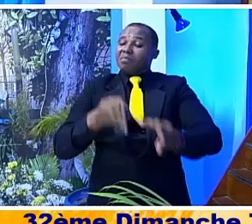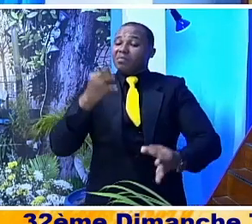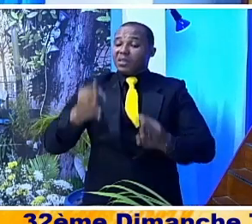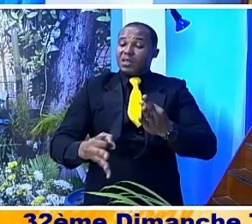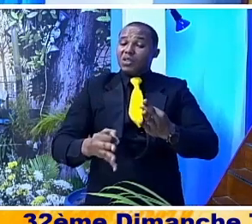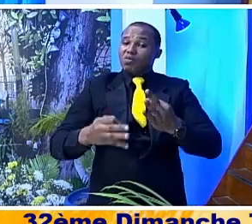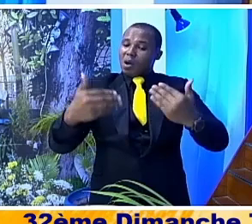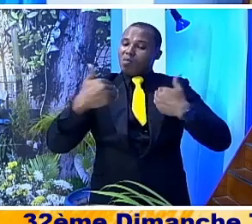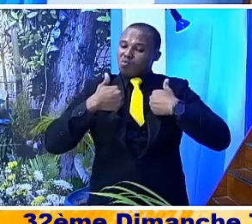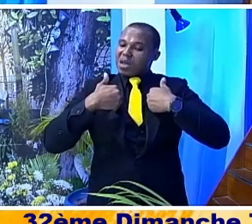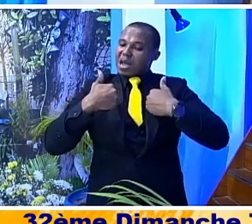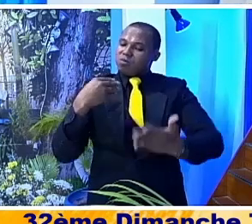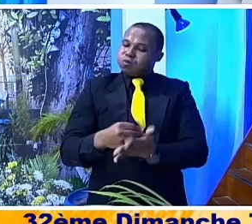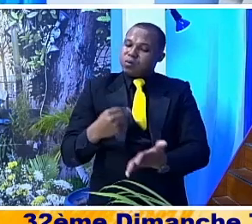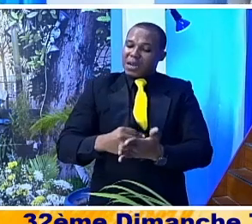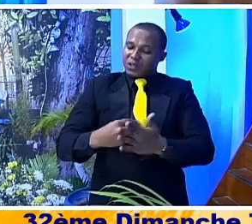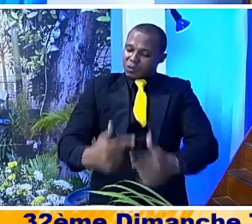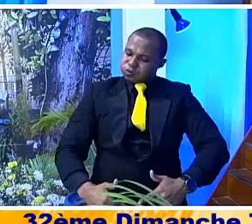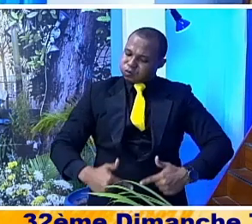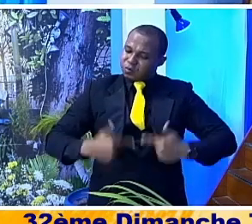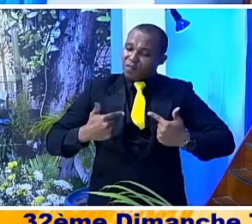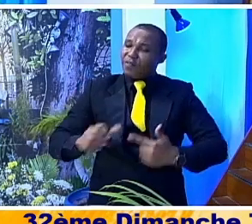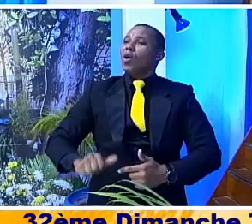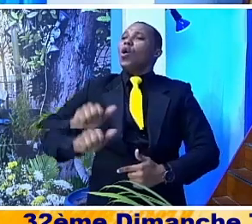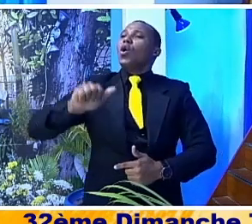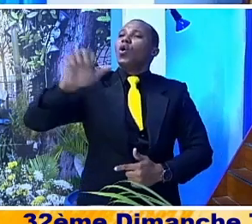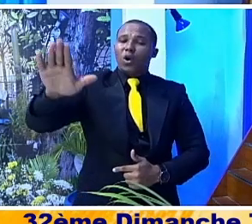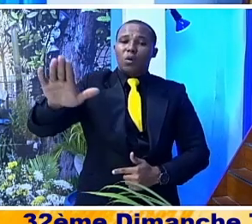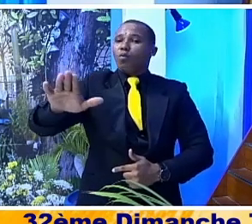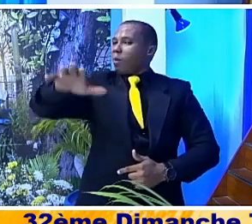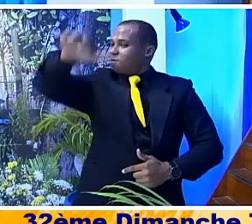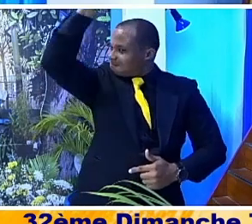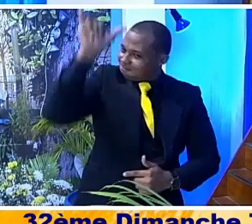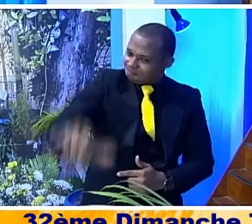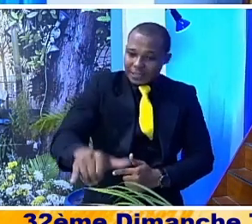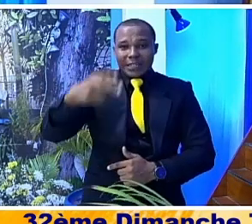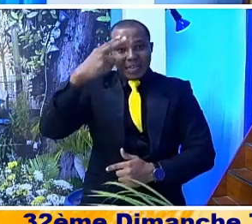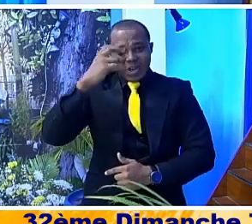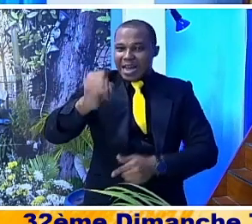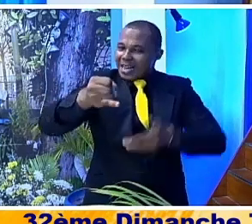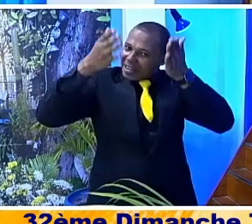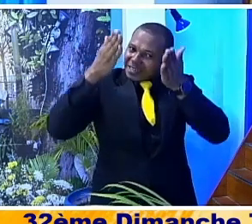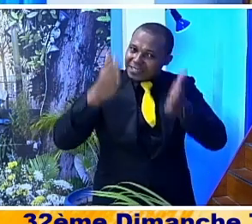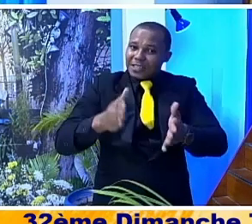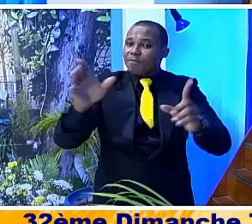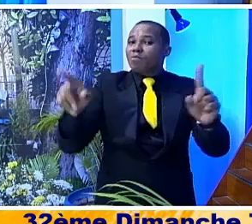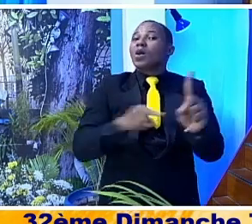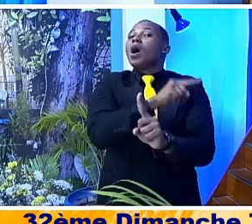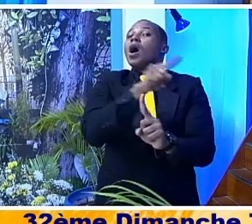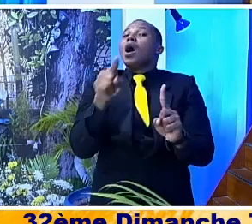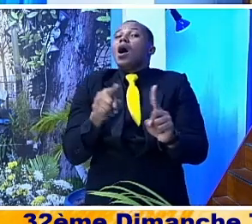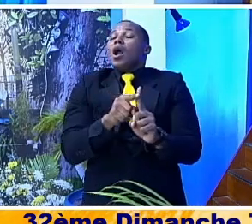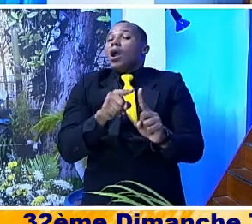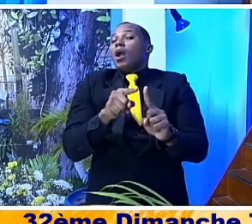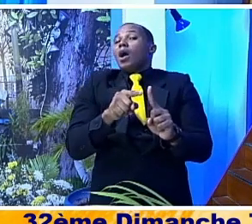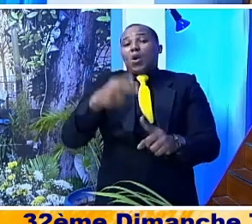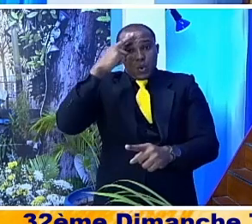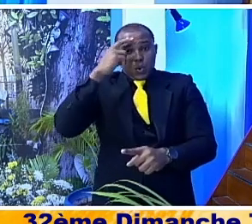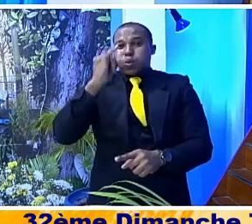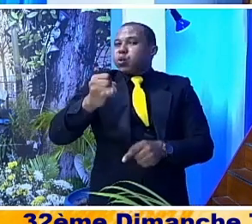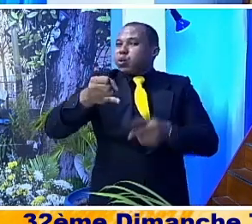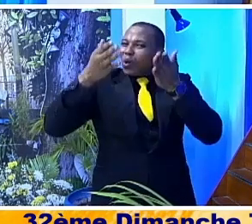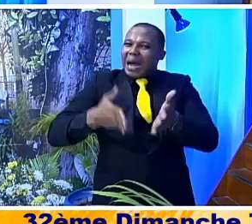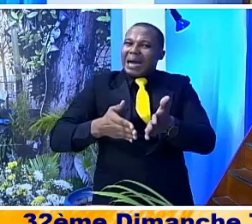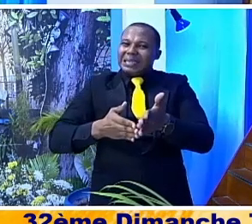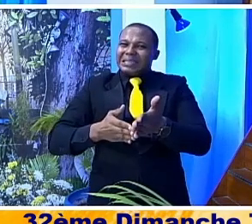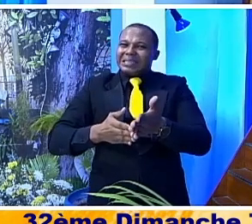l'autre bord quel que soit côté qui soit pas haïtien haïtien a toujours été lorsque un haïtien coupe viande un haïtien parler pour le manger quel